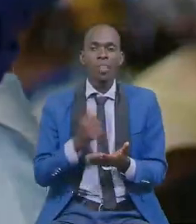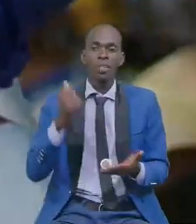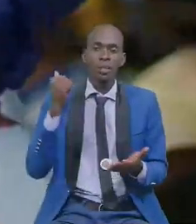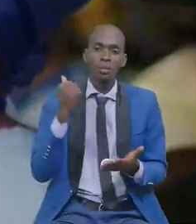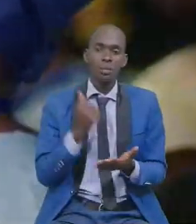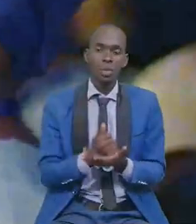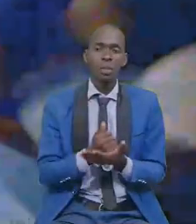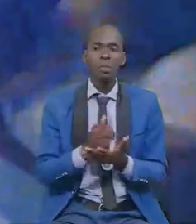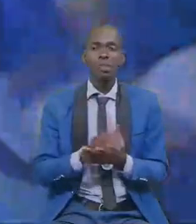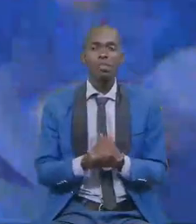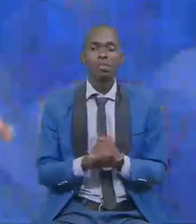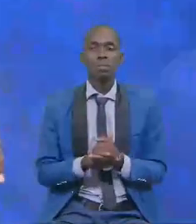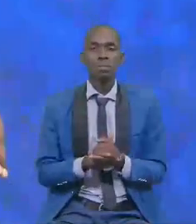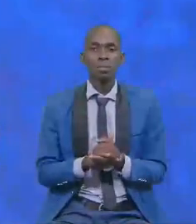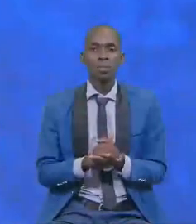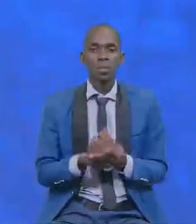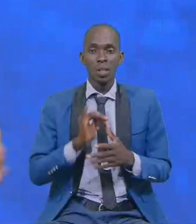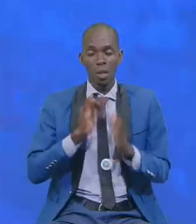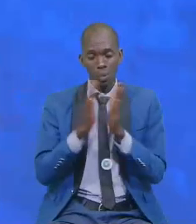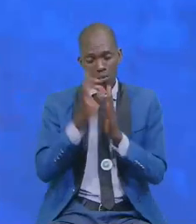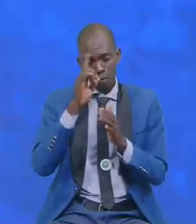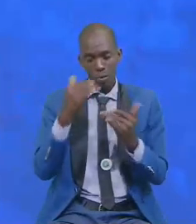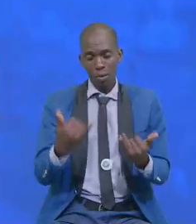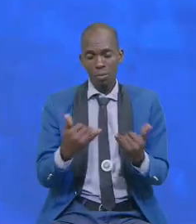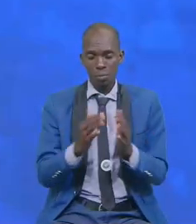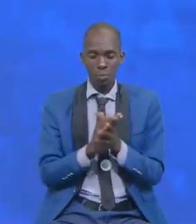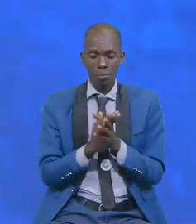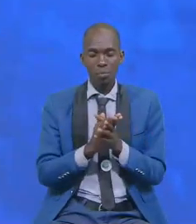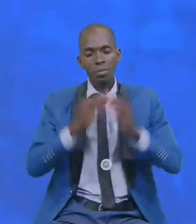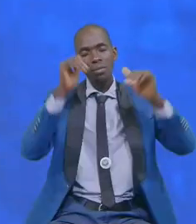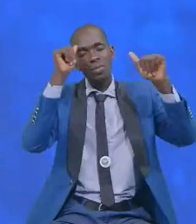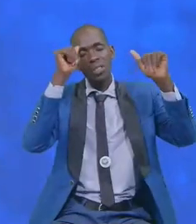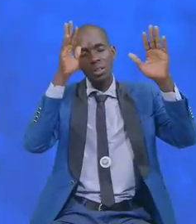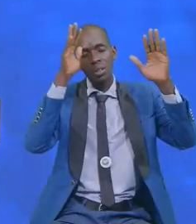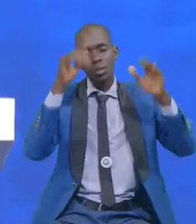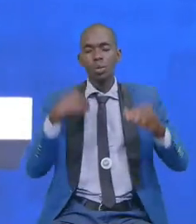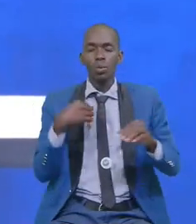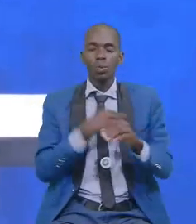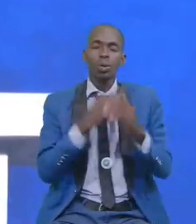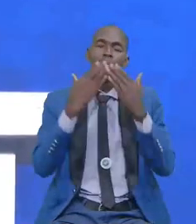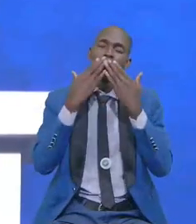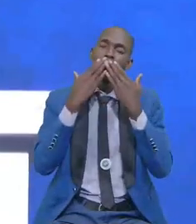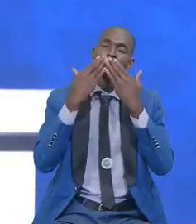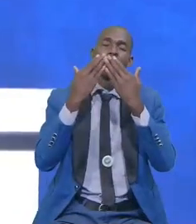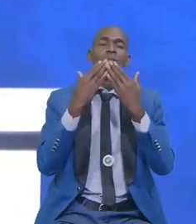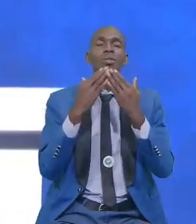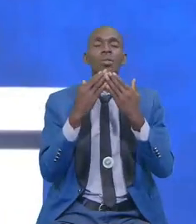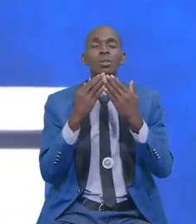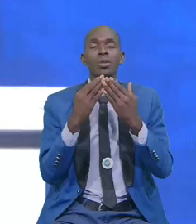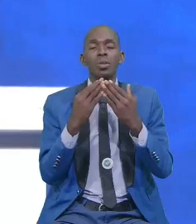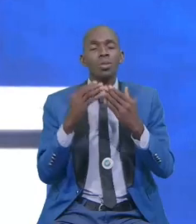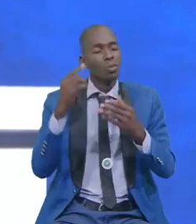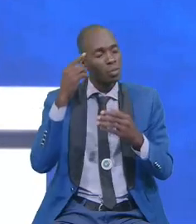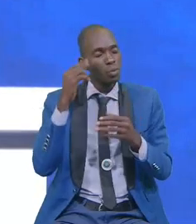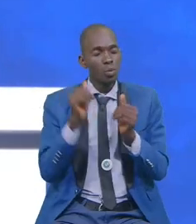Amen. Je prie pour vous maintenant. Père, nous te remercions. Avec